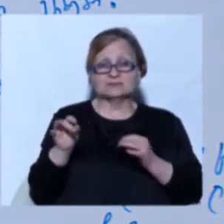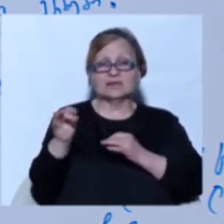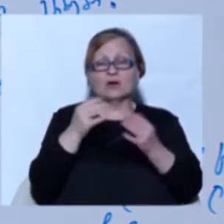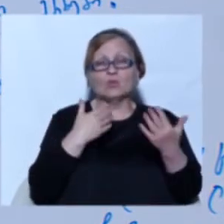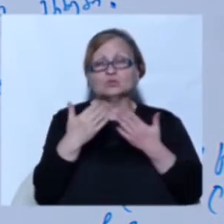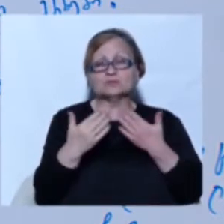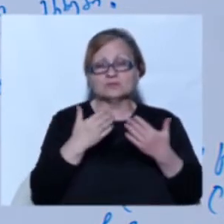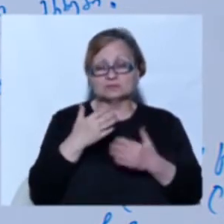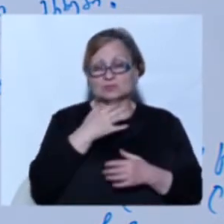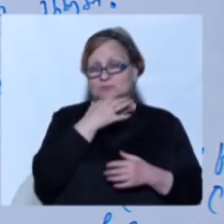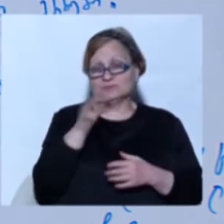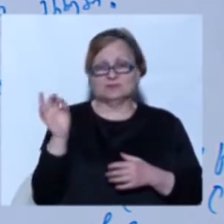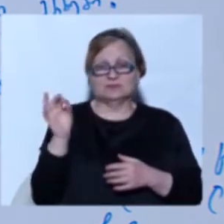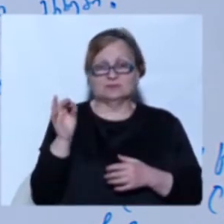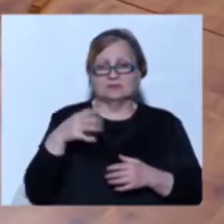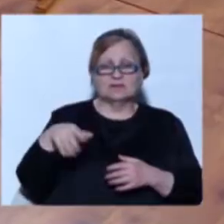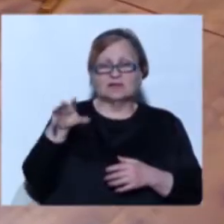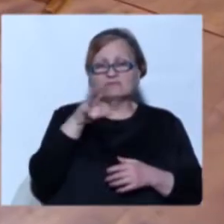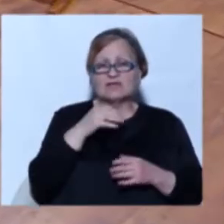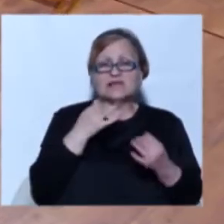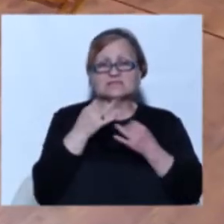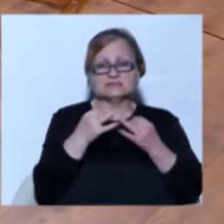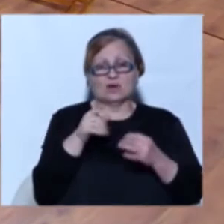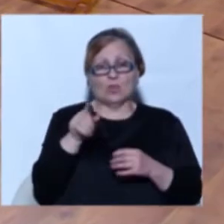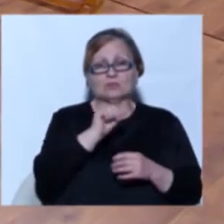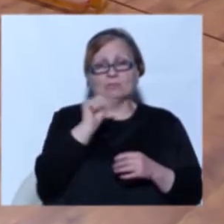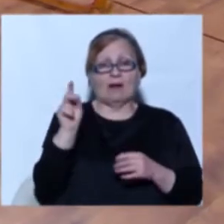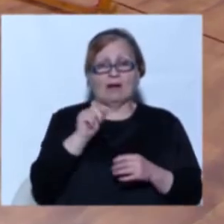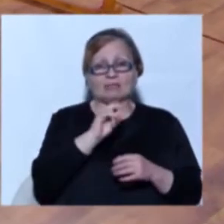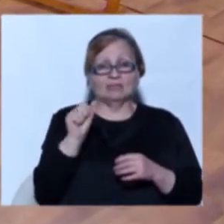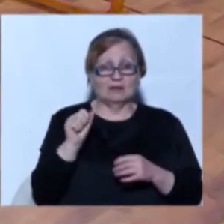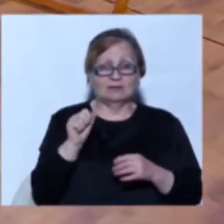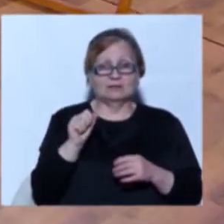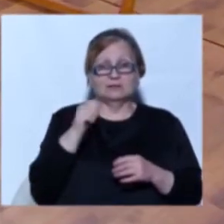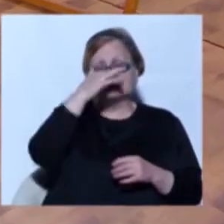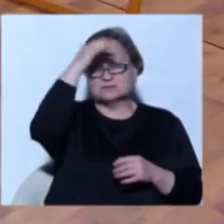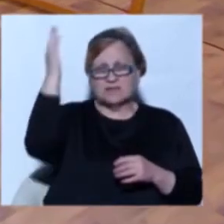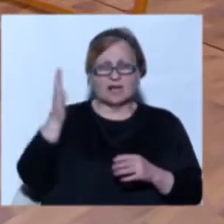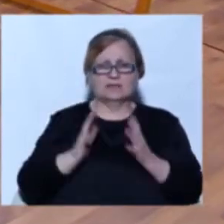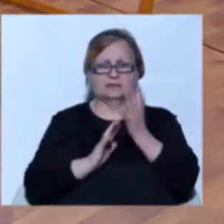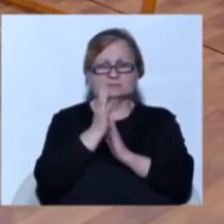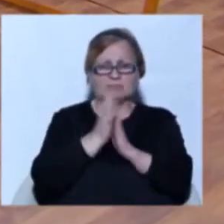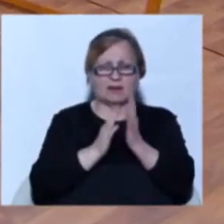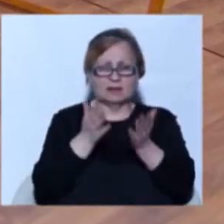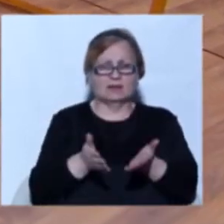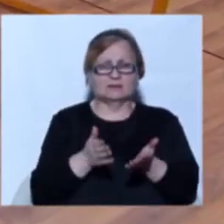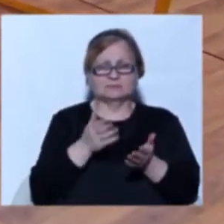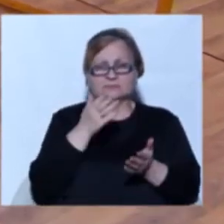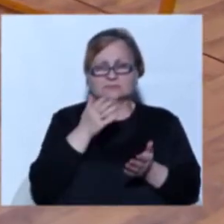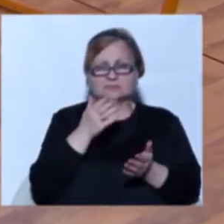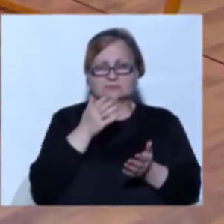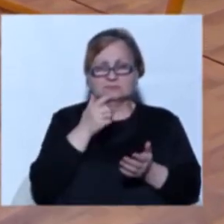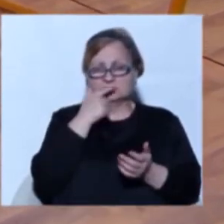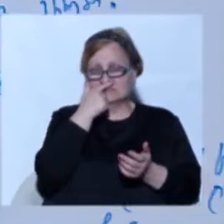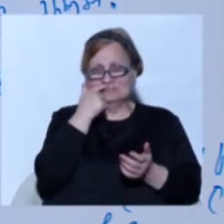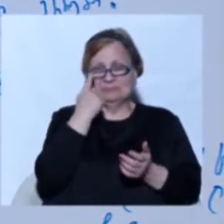ალამაზებს. Ანა ესაუბრება ყველაფერს. ცას, ბალახსაც კი. Ასევე ნახეთ